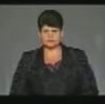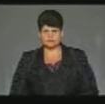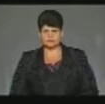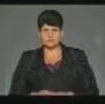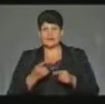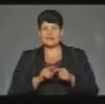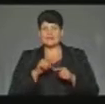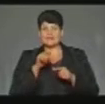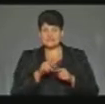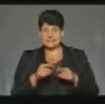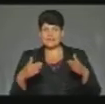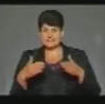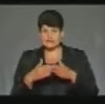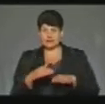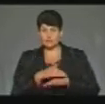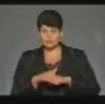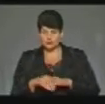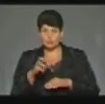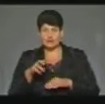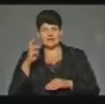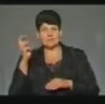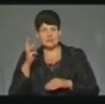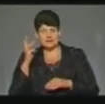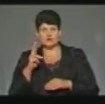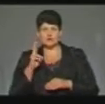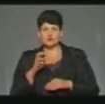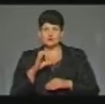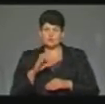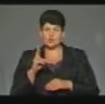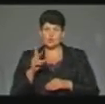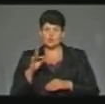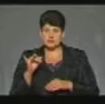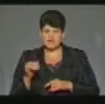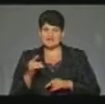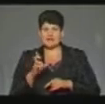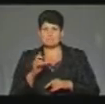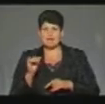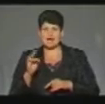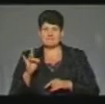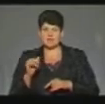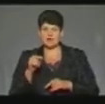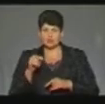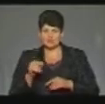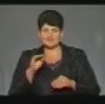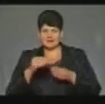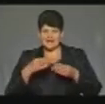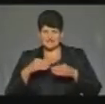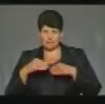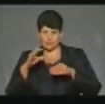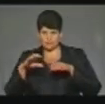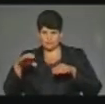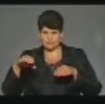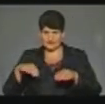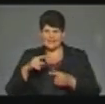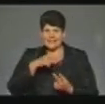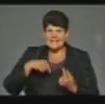Це стик вулиць Богдана Хмельницького, Соломії Крушельницької та вулиці Родини Барвінських. Тут з пластикових блоків облаштували